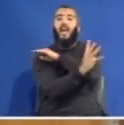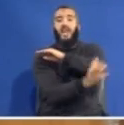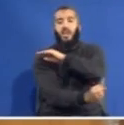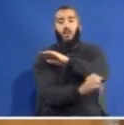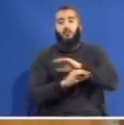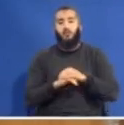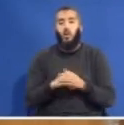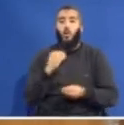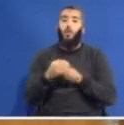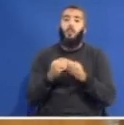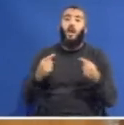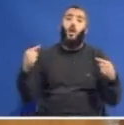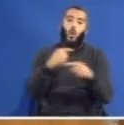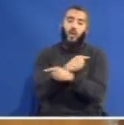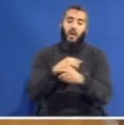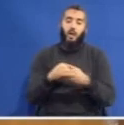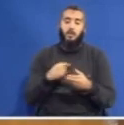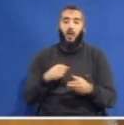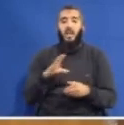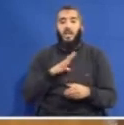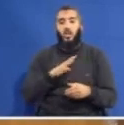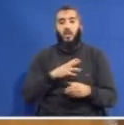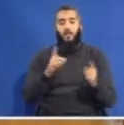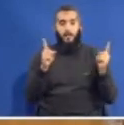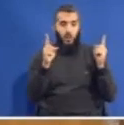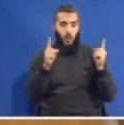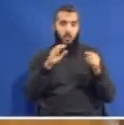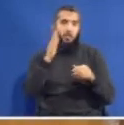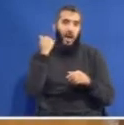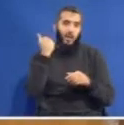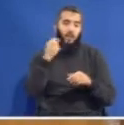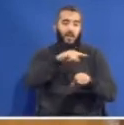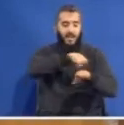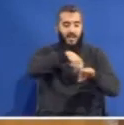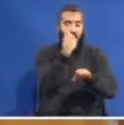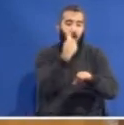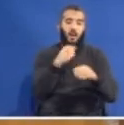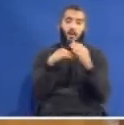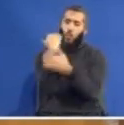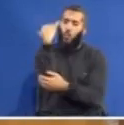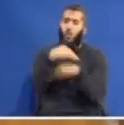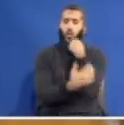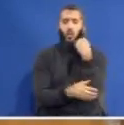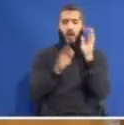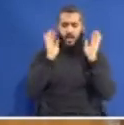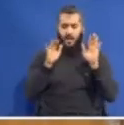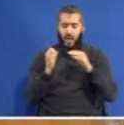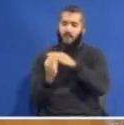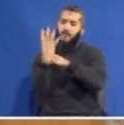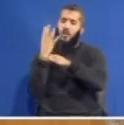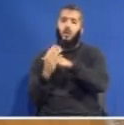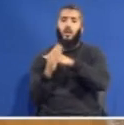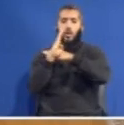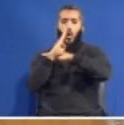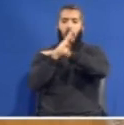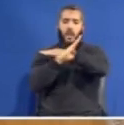فيه متسع، معناها عندي وقت، عندي ساعة بين يدي، نتوضأ نصلي الصبح ثم الظهر ثم